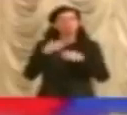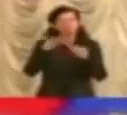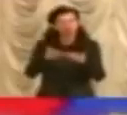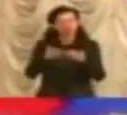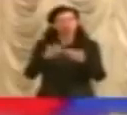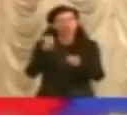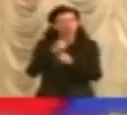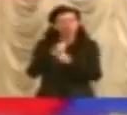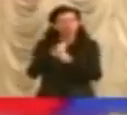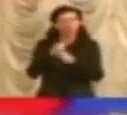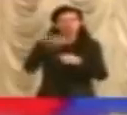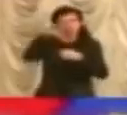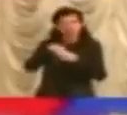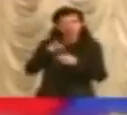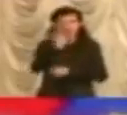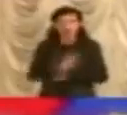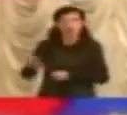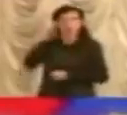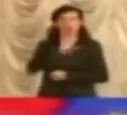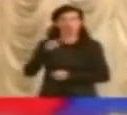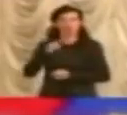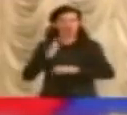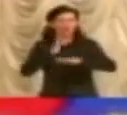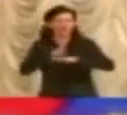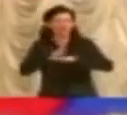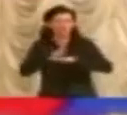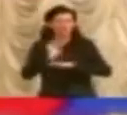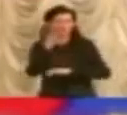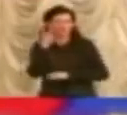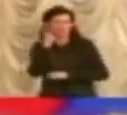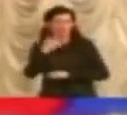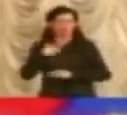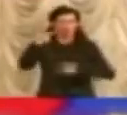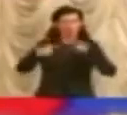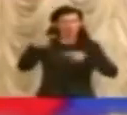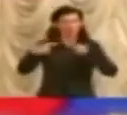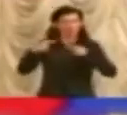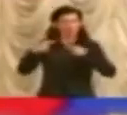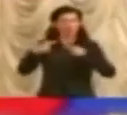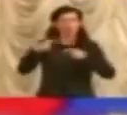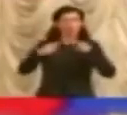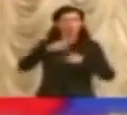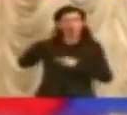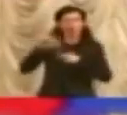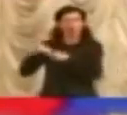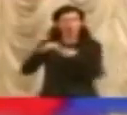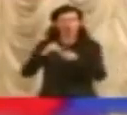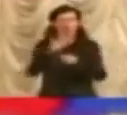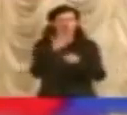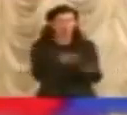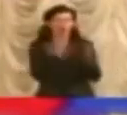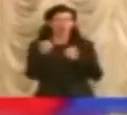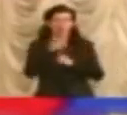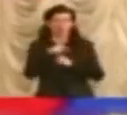me dispiace dirlo da lombardo fontana ha fatto l'ennesimo errore perché seppure ovvio chi sia co è condivisibile